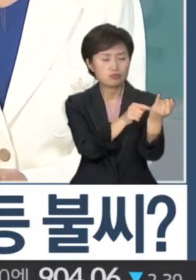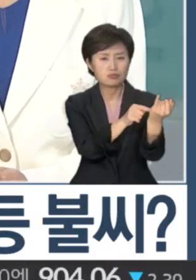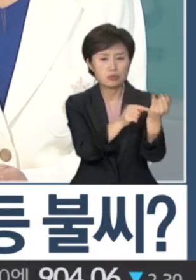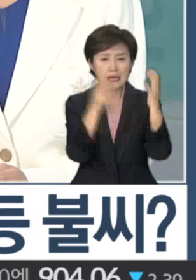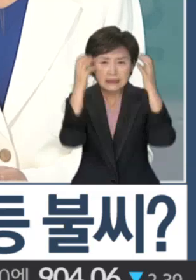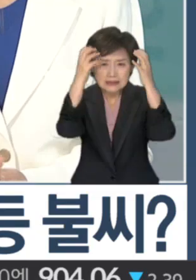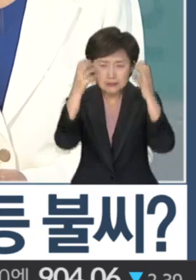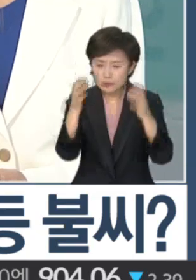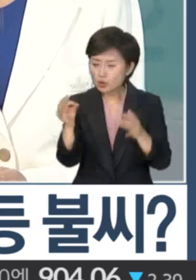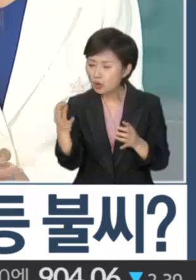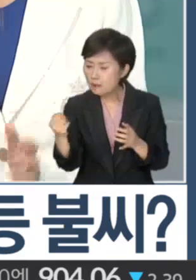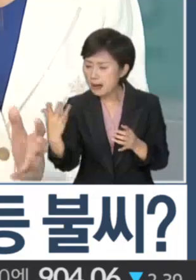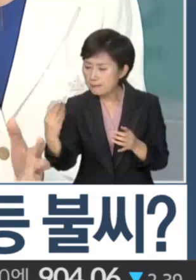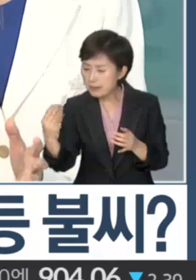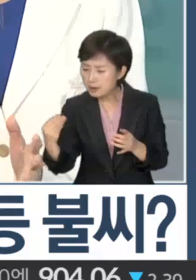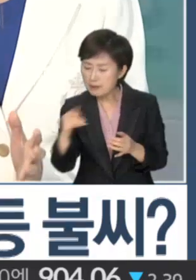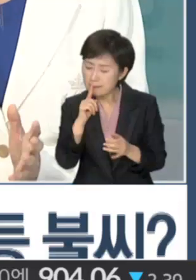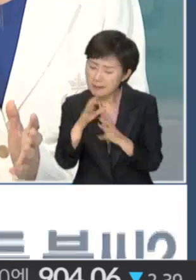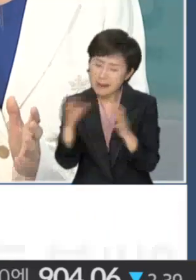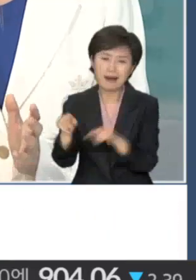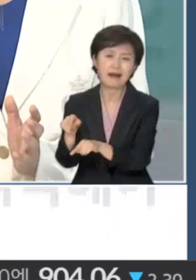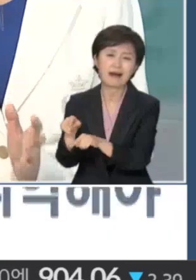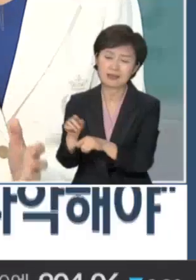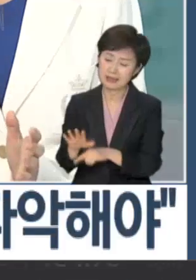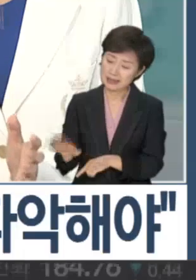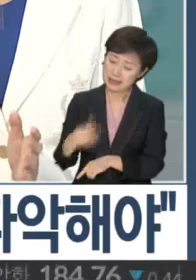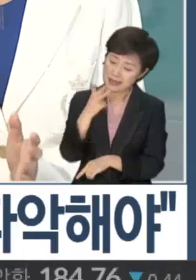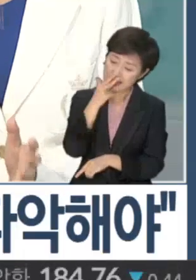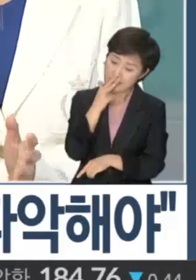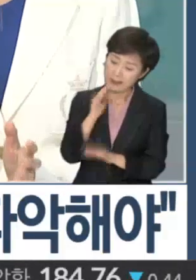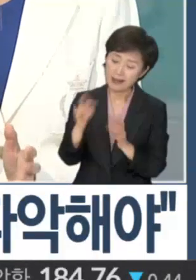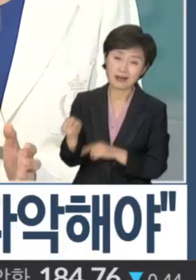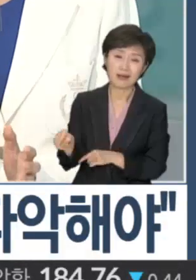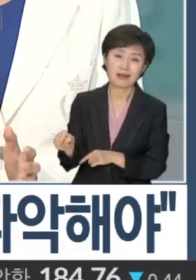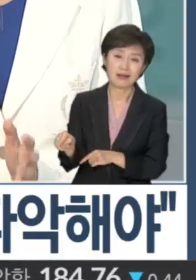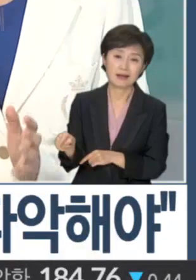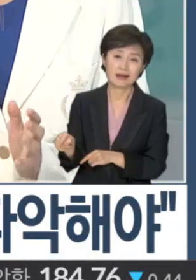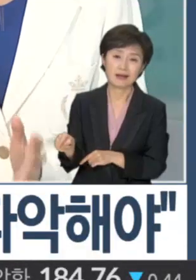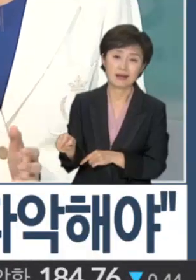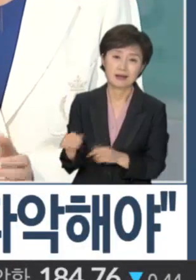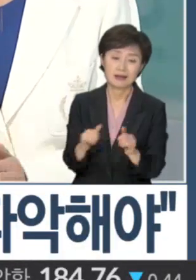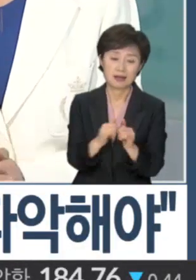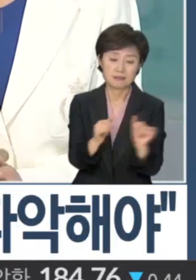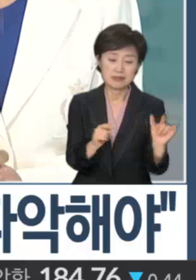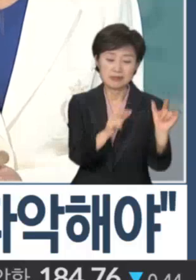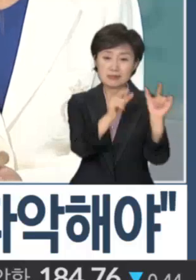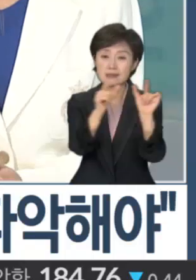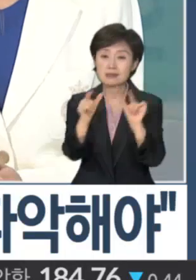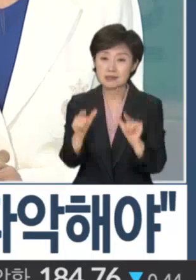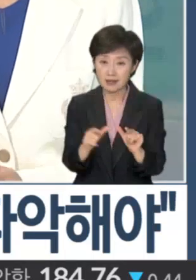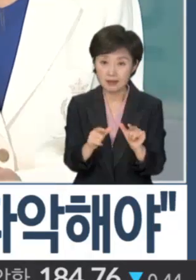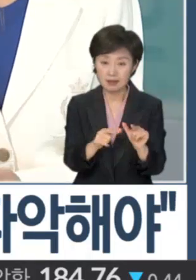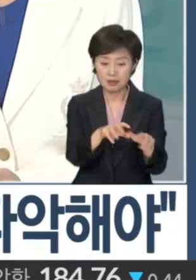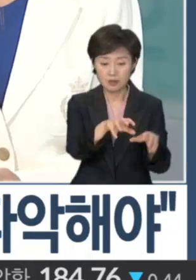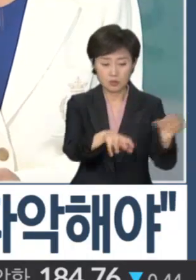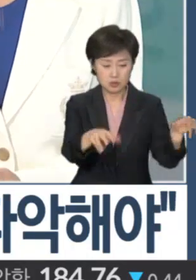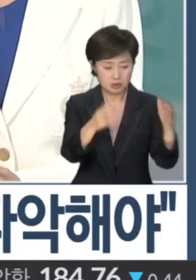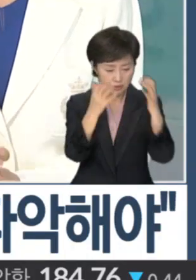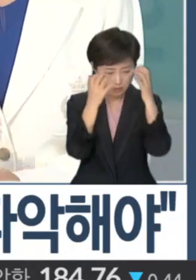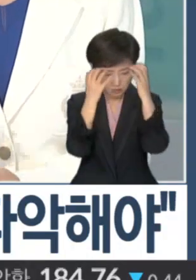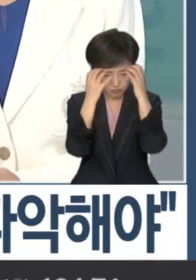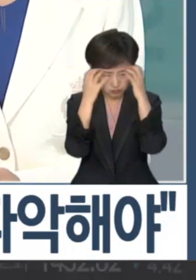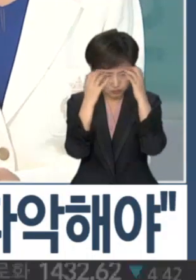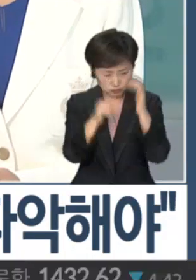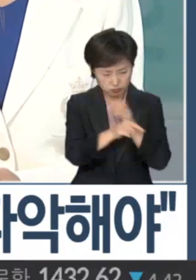걸 해야 되겠습니까? 진짜 국민 뭐 민생에 또 삶의 현장에서 정말 심각한